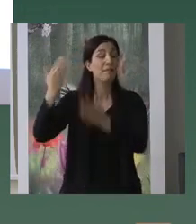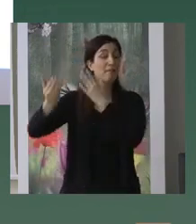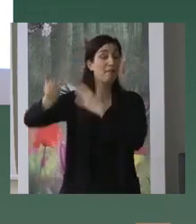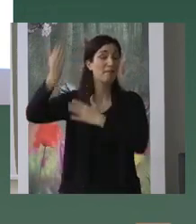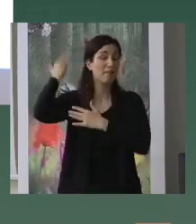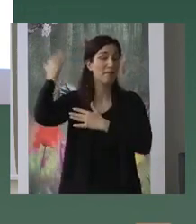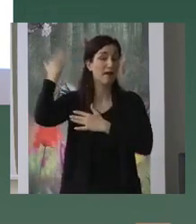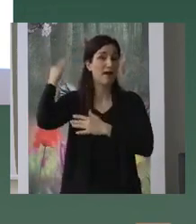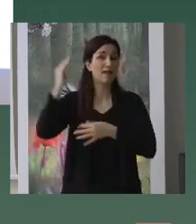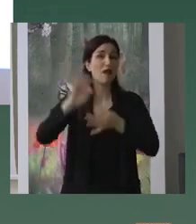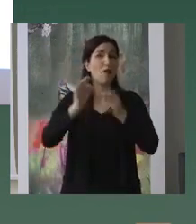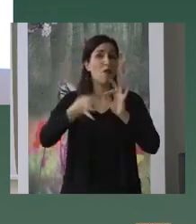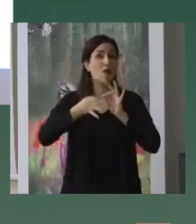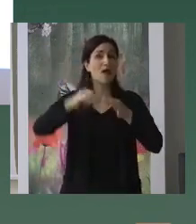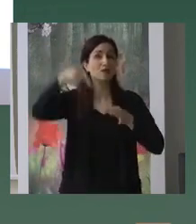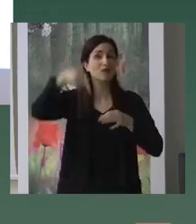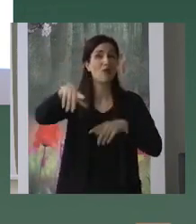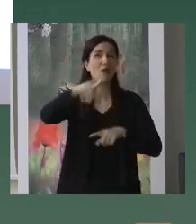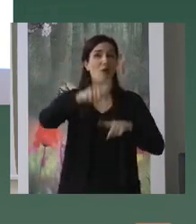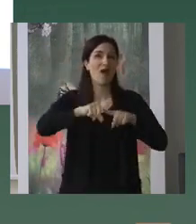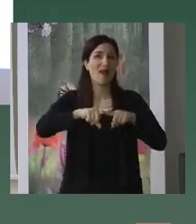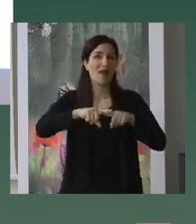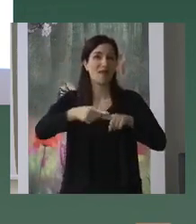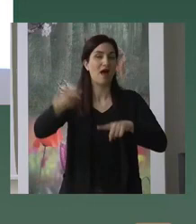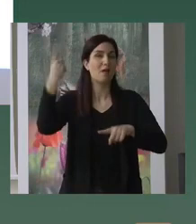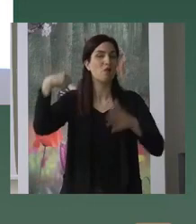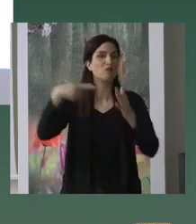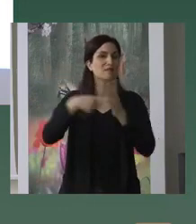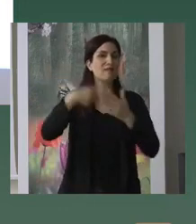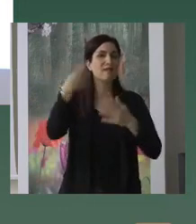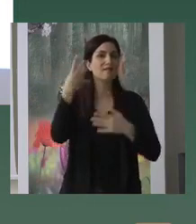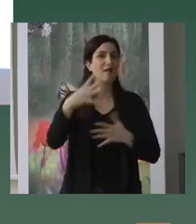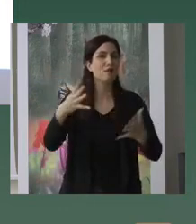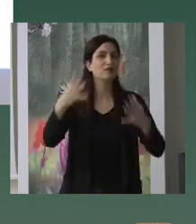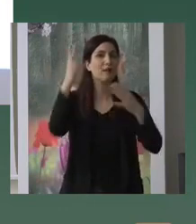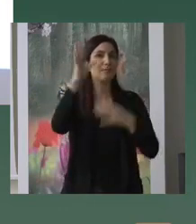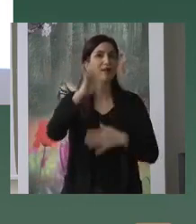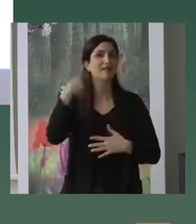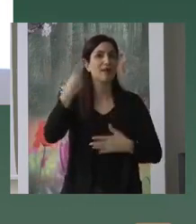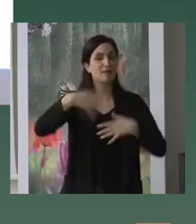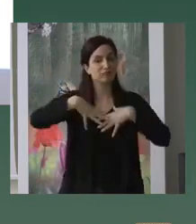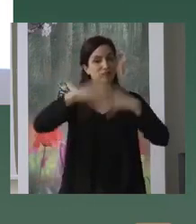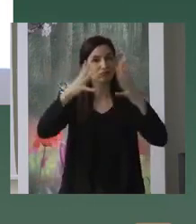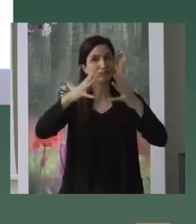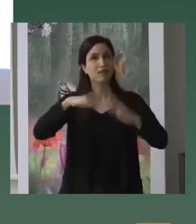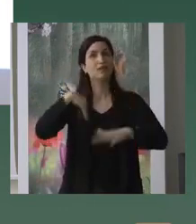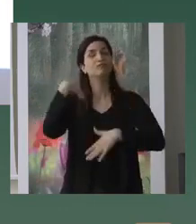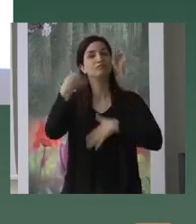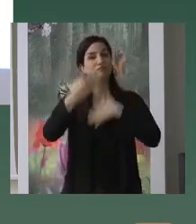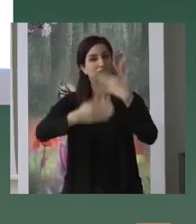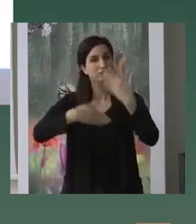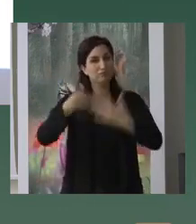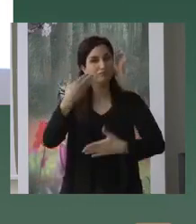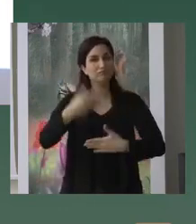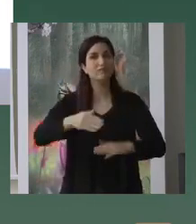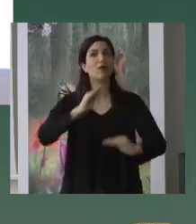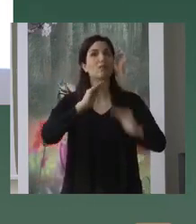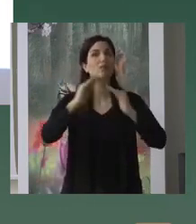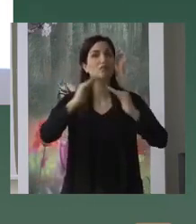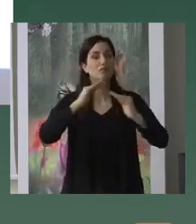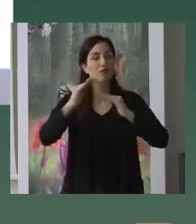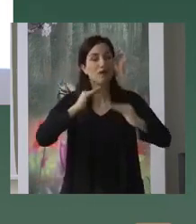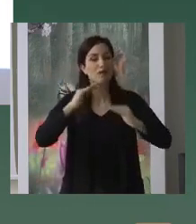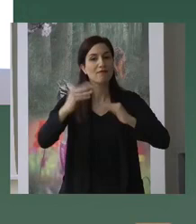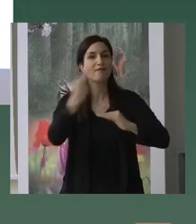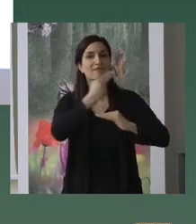το 1951 και από τότε ασχολείται αδιάλειπτα με την προστασία της ελληνικής φύσης.